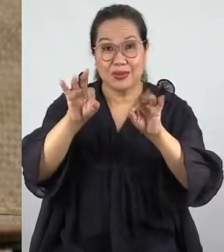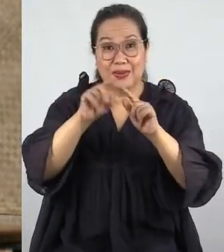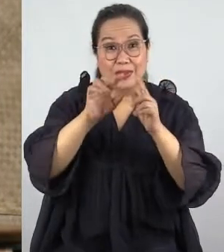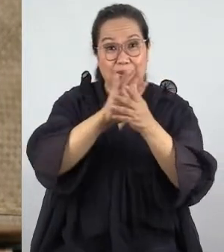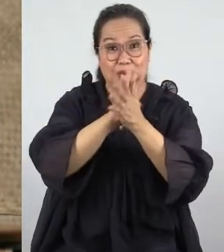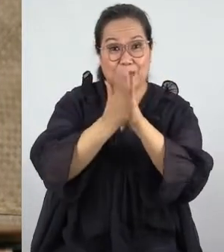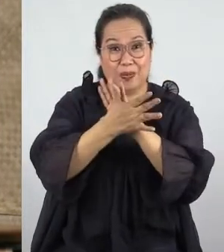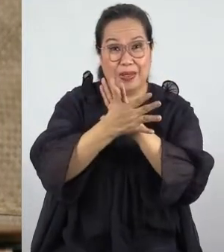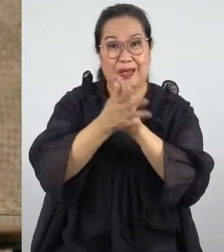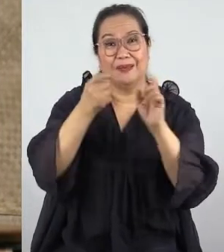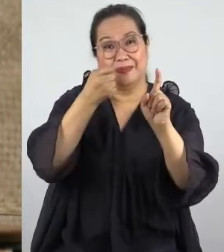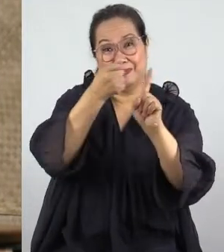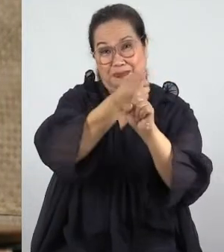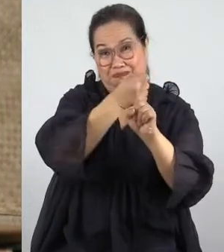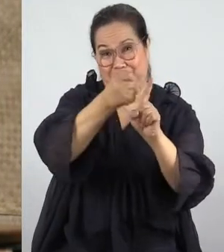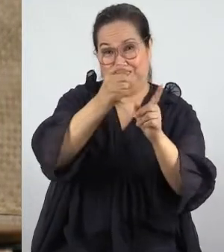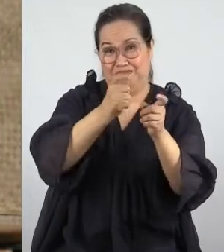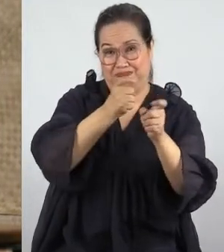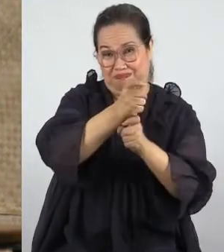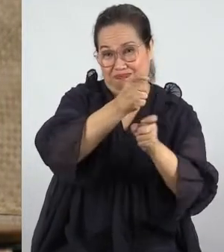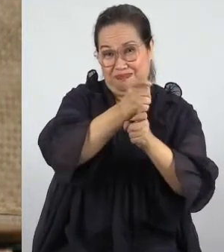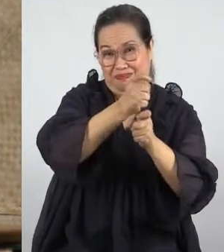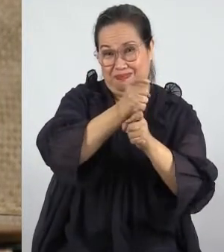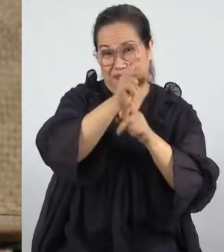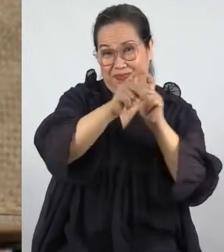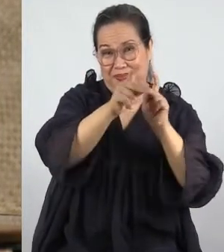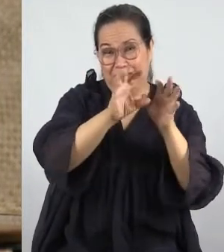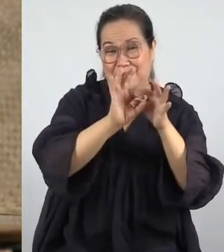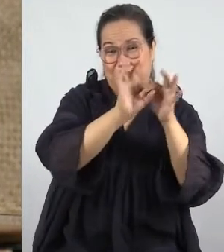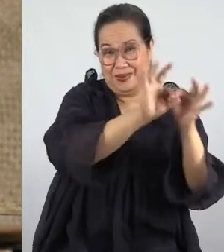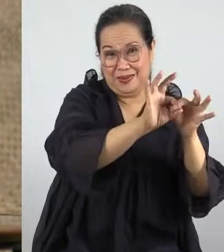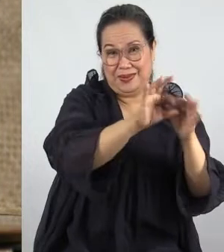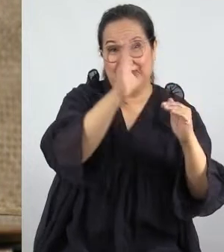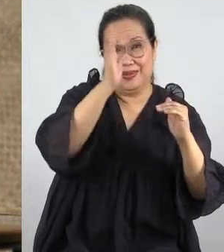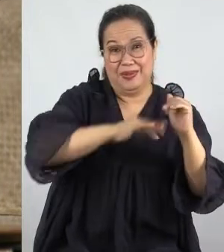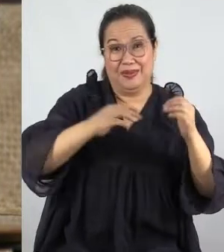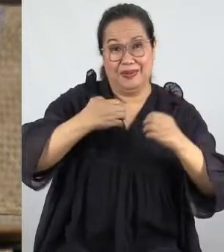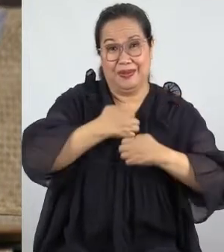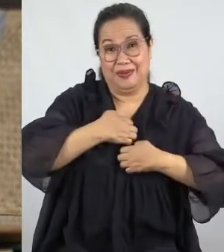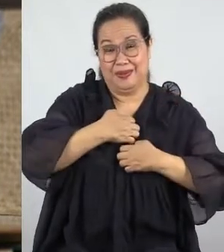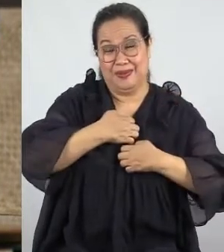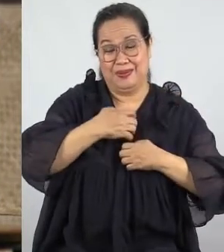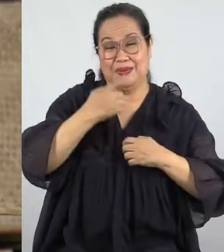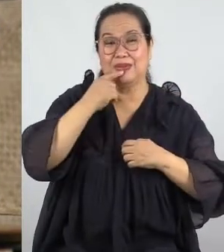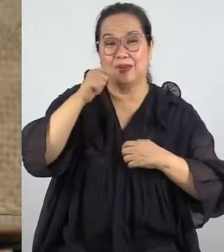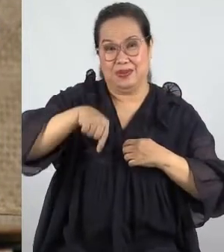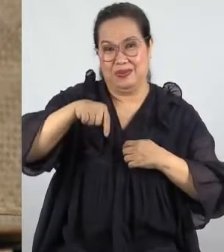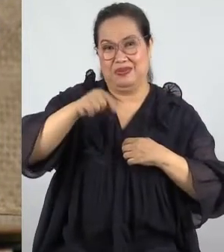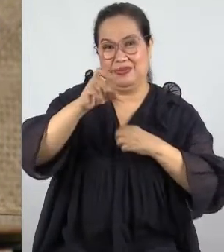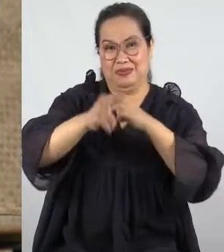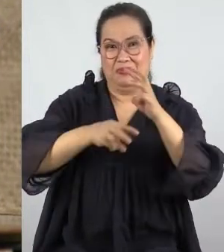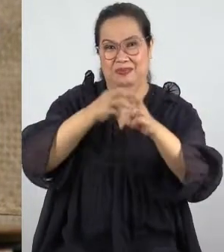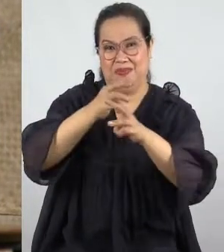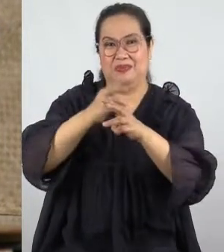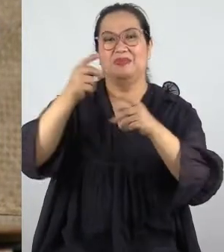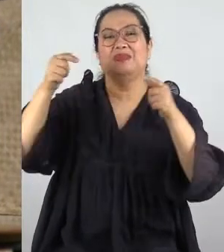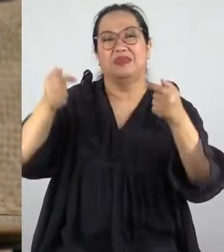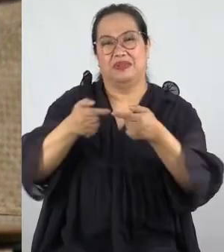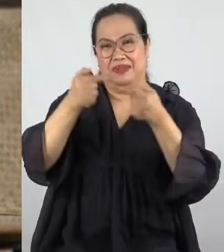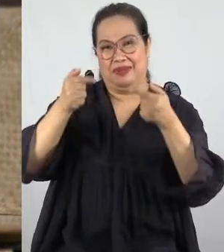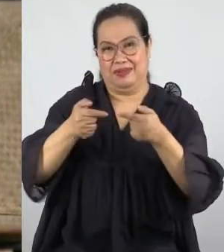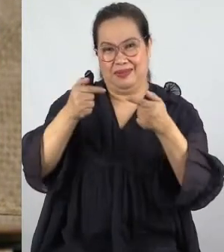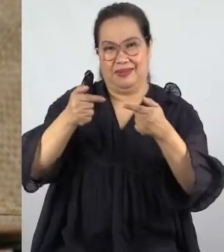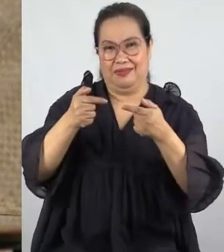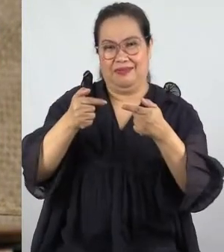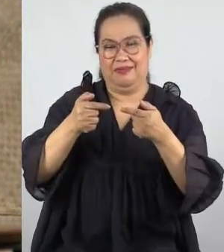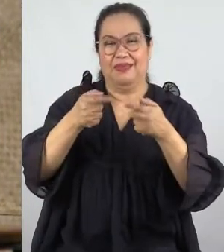be mistreated with the people of God than to enjoy the fleeting pleasures of sin. Sila po